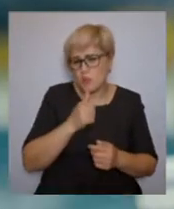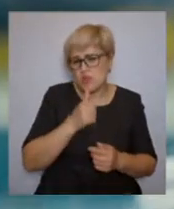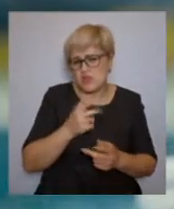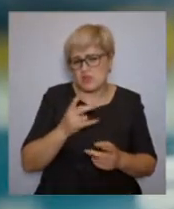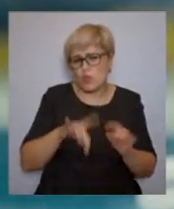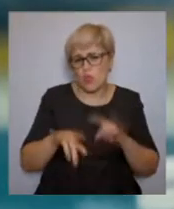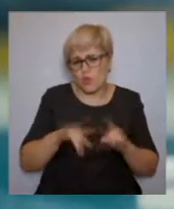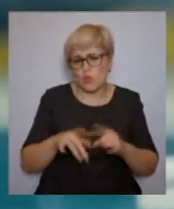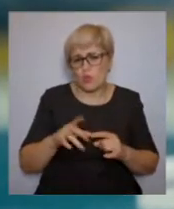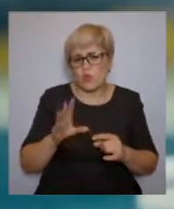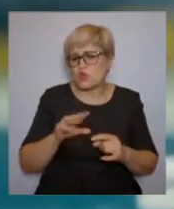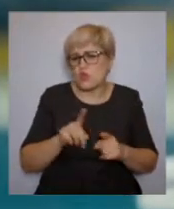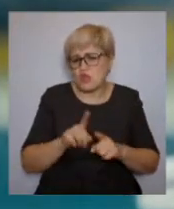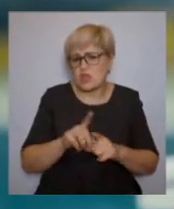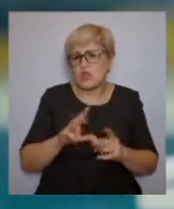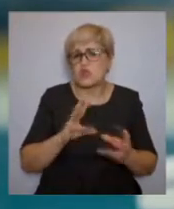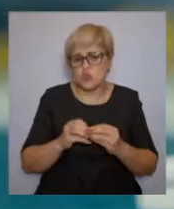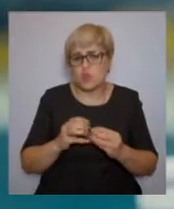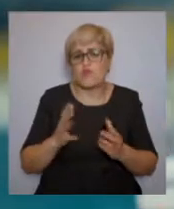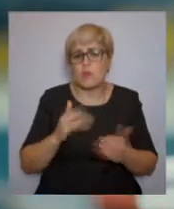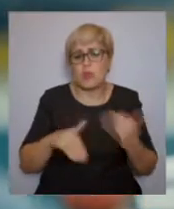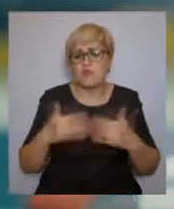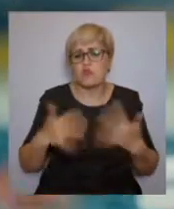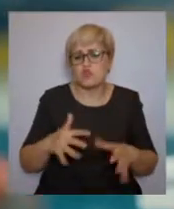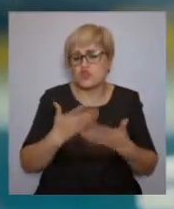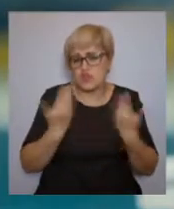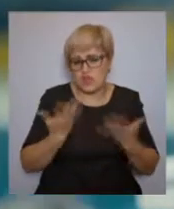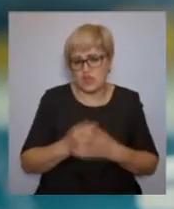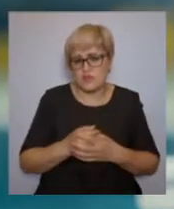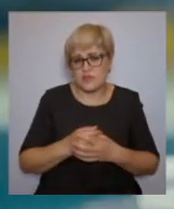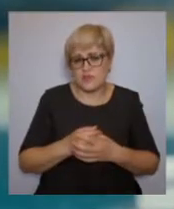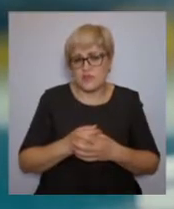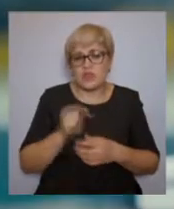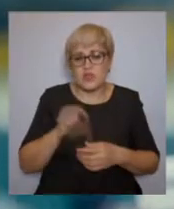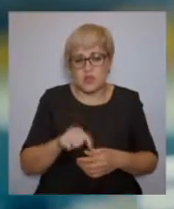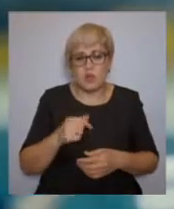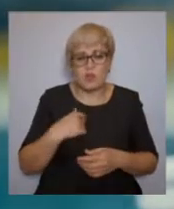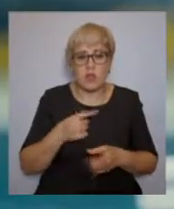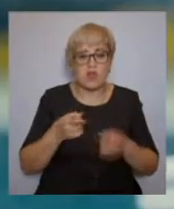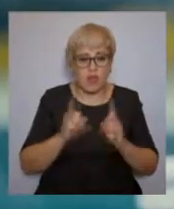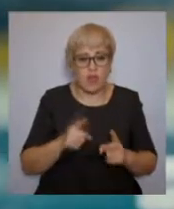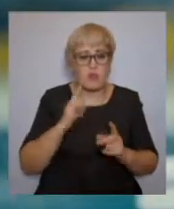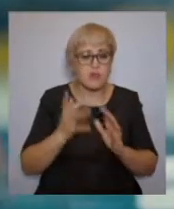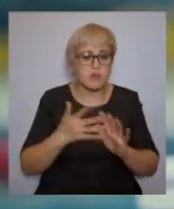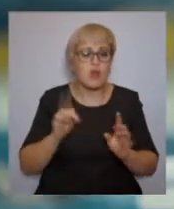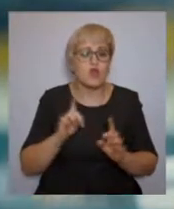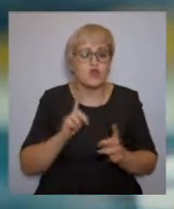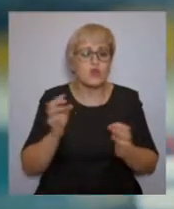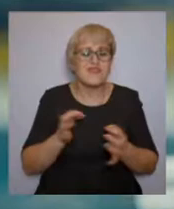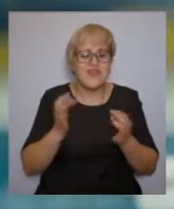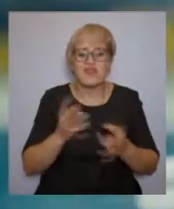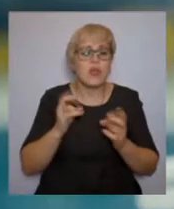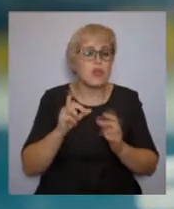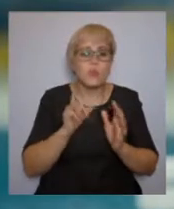все-таки результатов плаванию жене ты там я реально понимаю и тогда они побили рекорды мира не стану